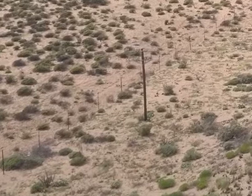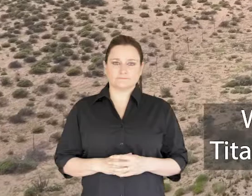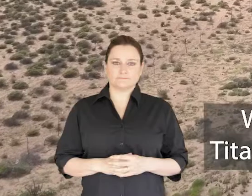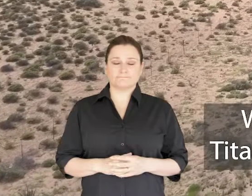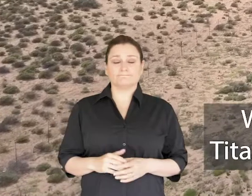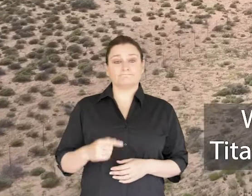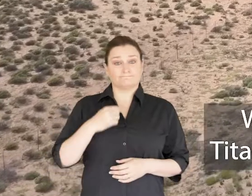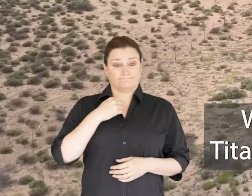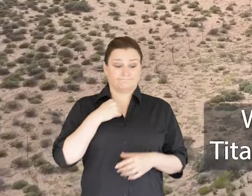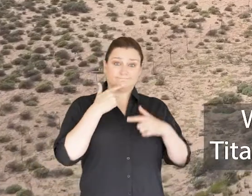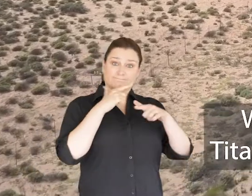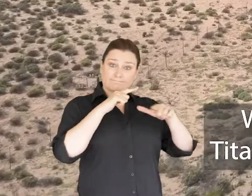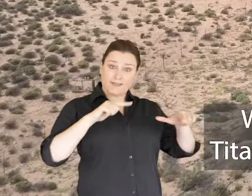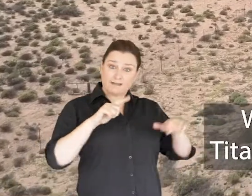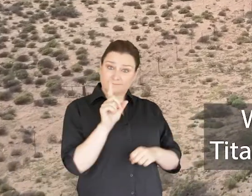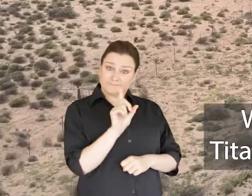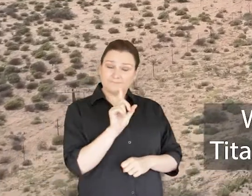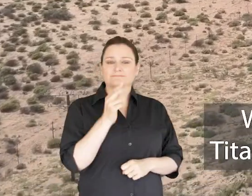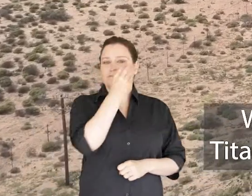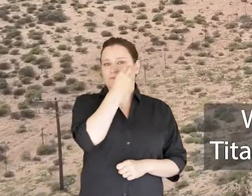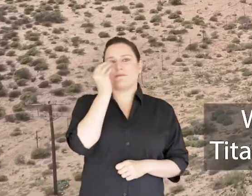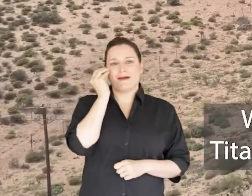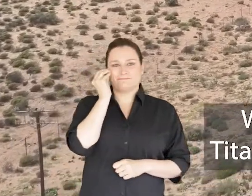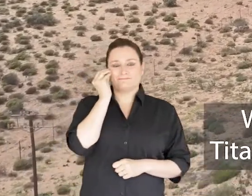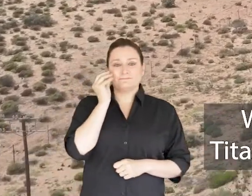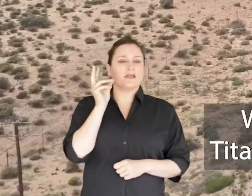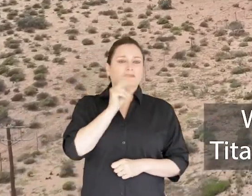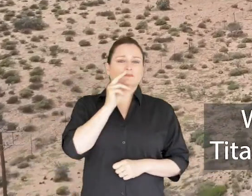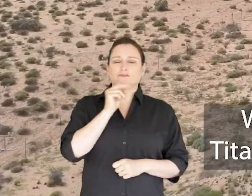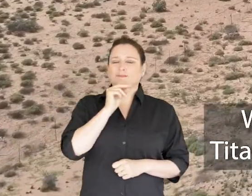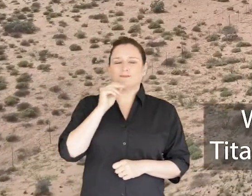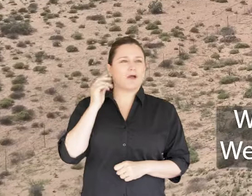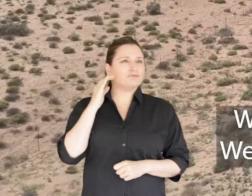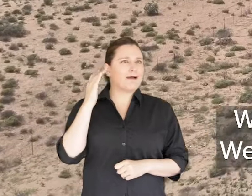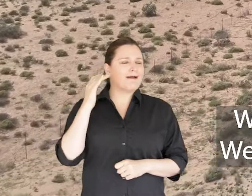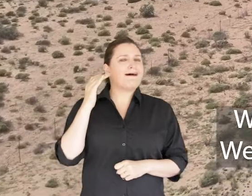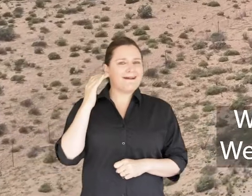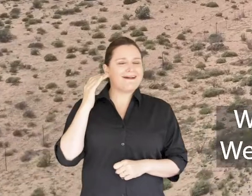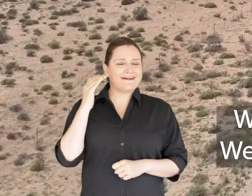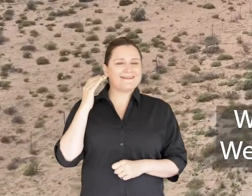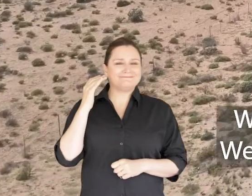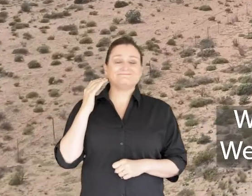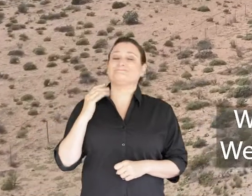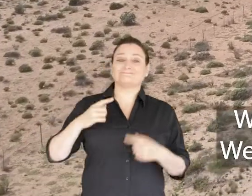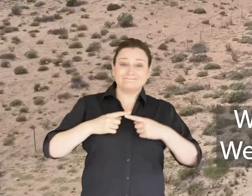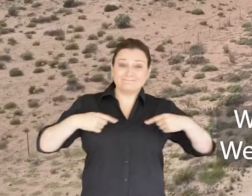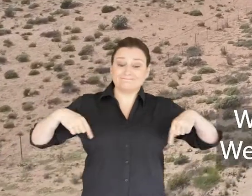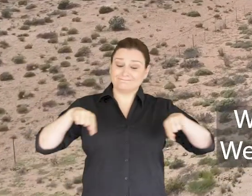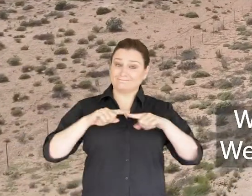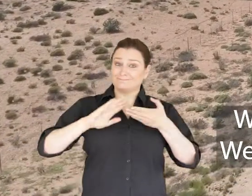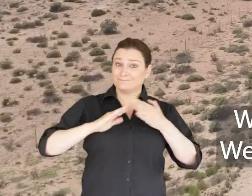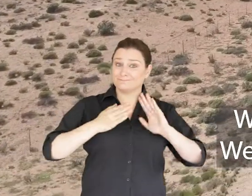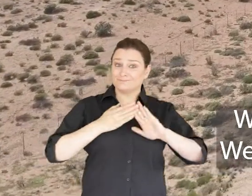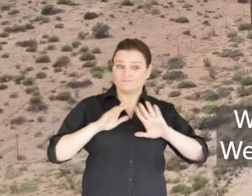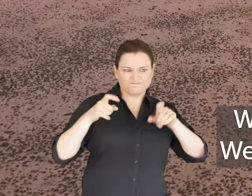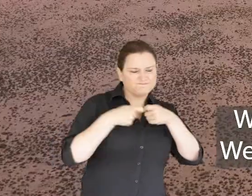As ek praat, dan sê ek, ek praat Nama. Die dagje Nama kowa parankwa. Ons is nie mense wat